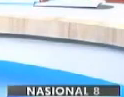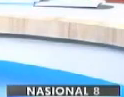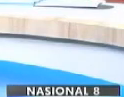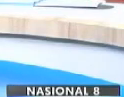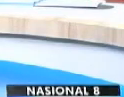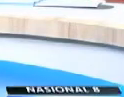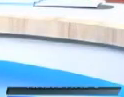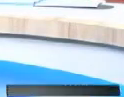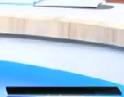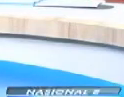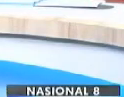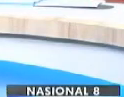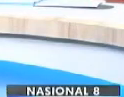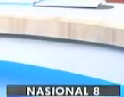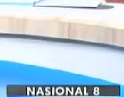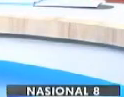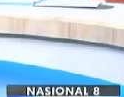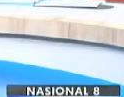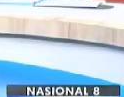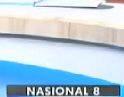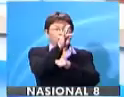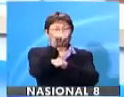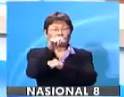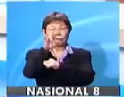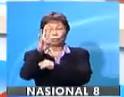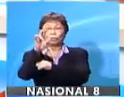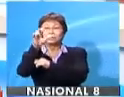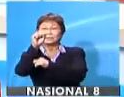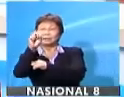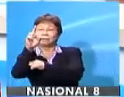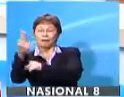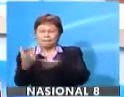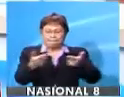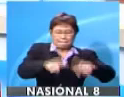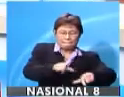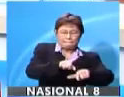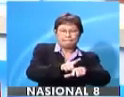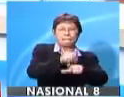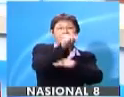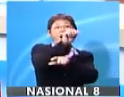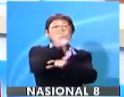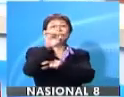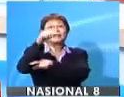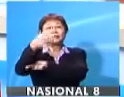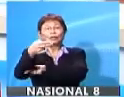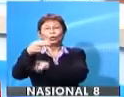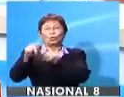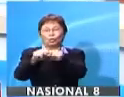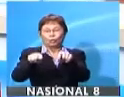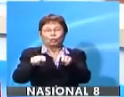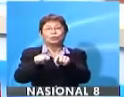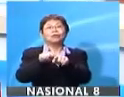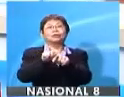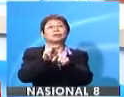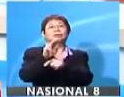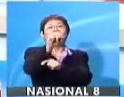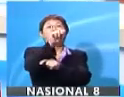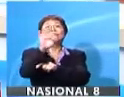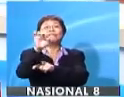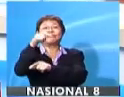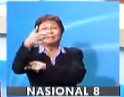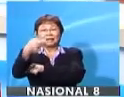Satu gempa bumi kuat bermagnitud 7.7 pada skala Richter melanda Al-Aqah dari wilayah Hindu Kush,